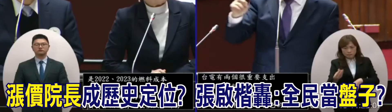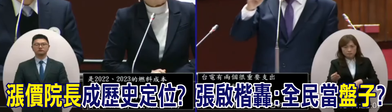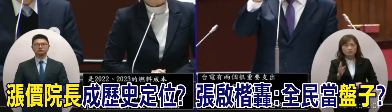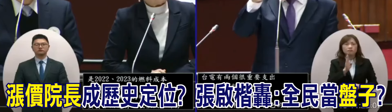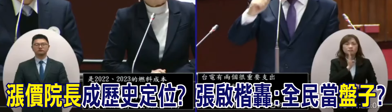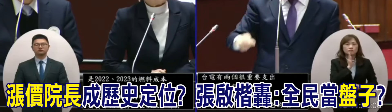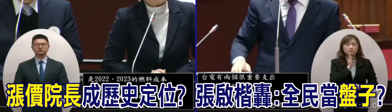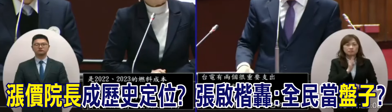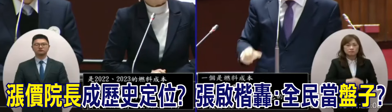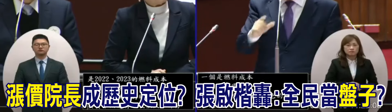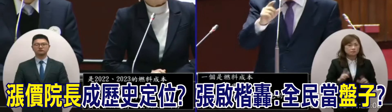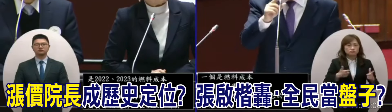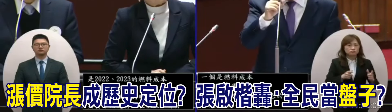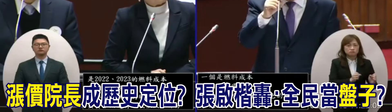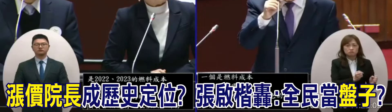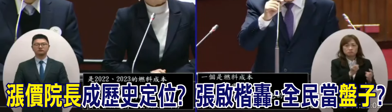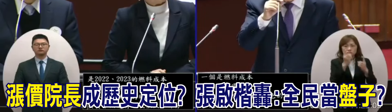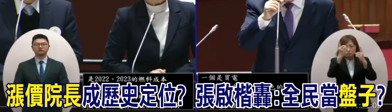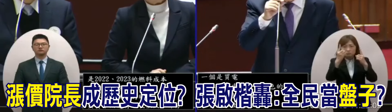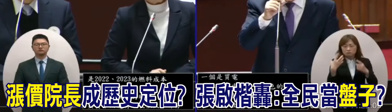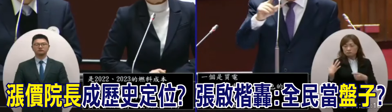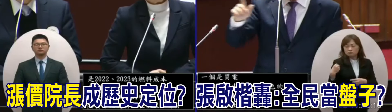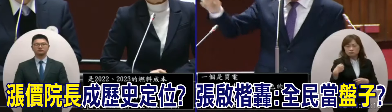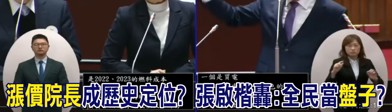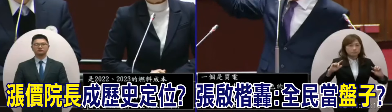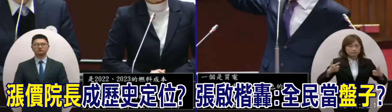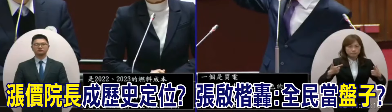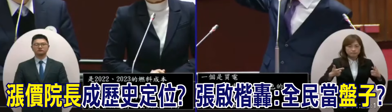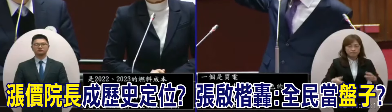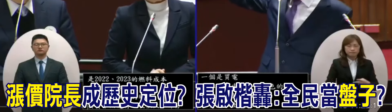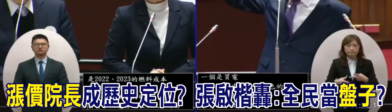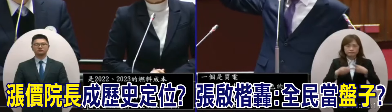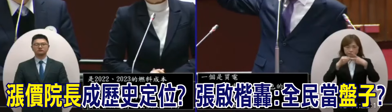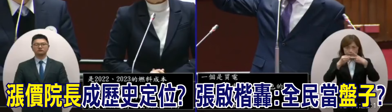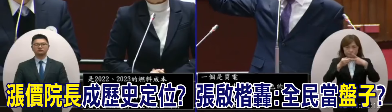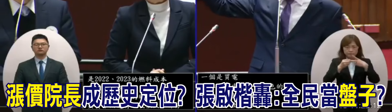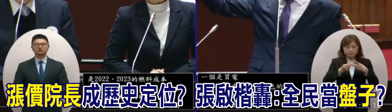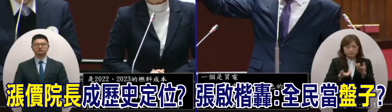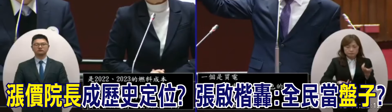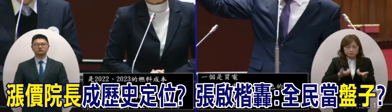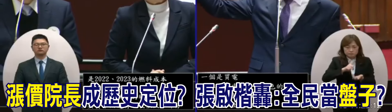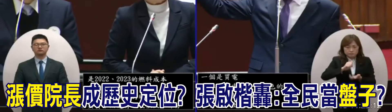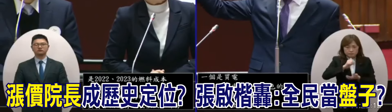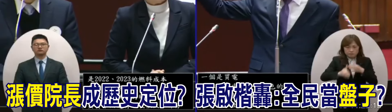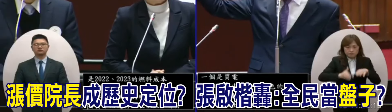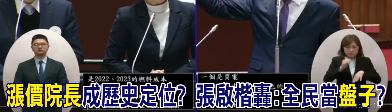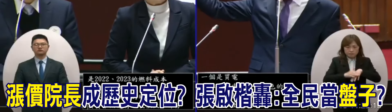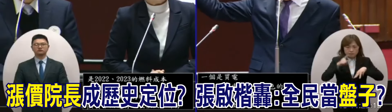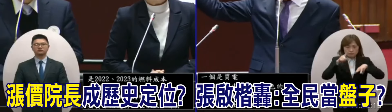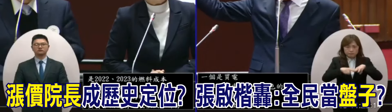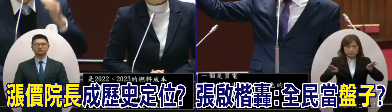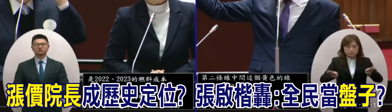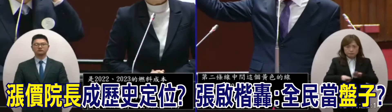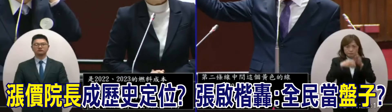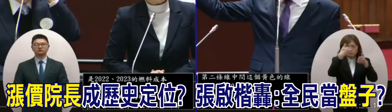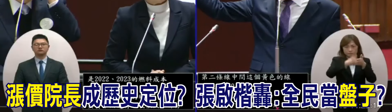这是第一个点。第二点我更要请教你的，当你的燃料成本往下降，特别是燃